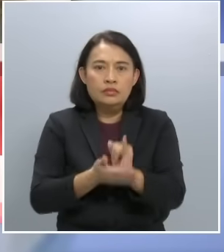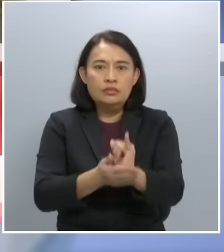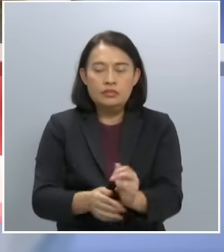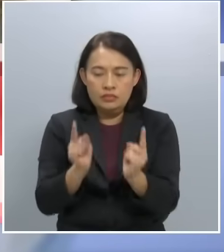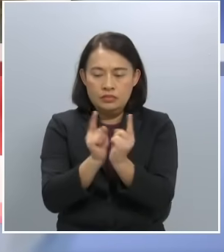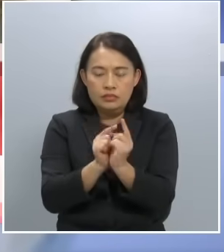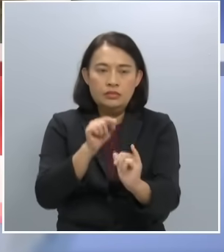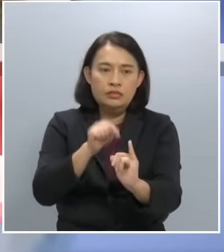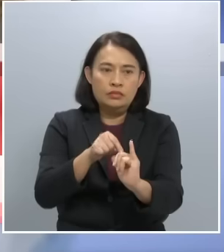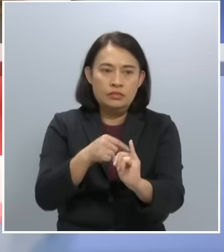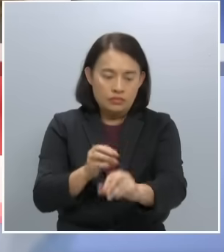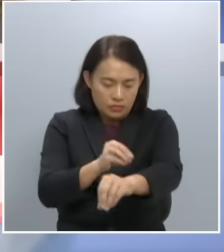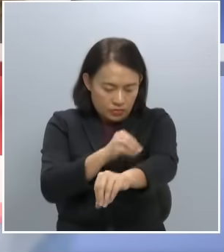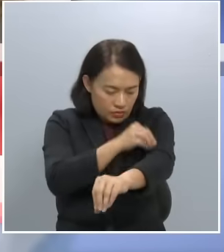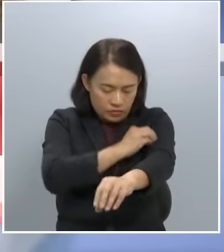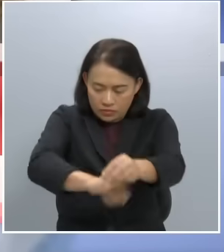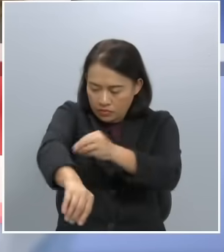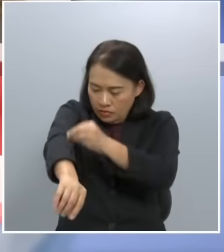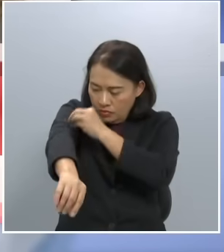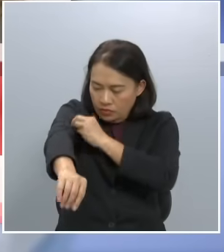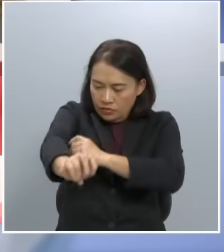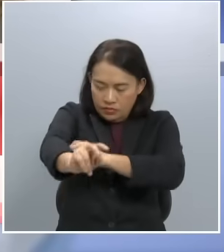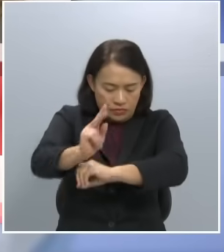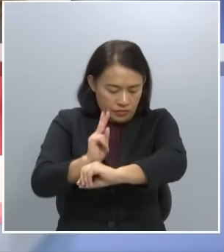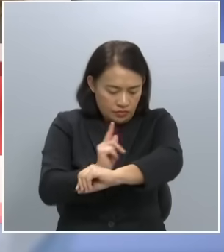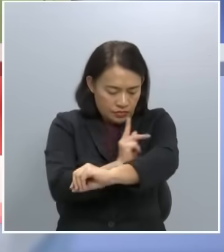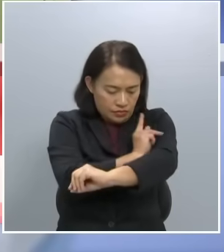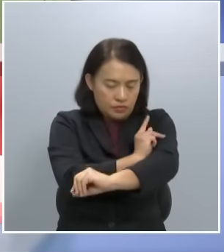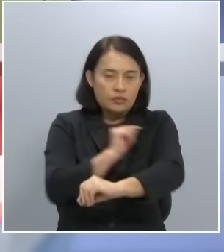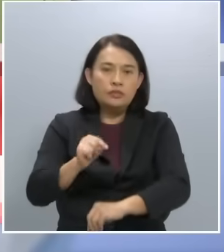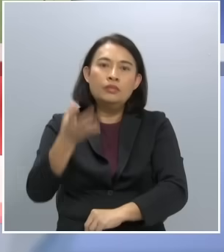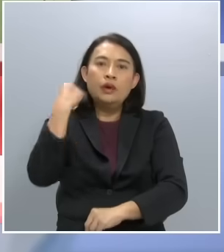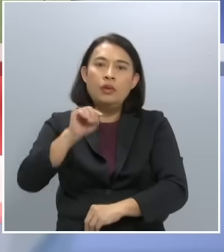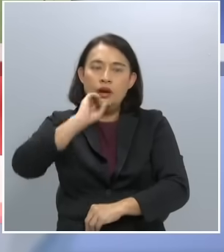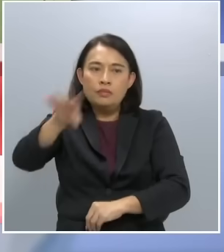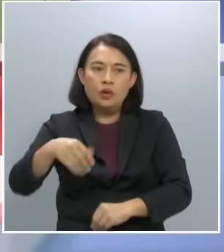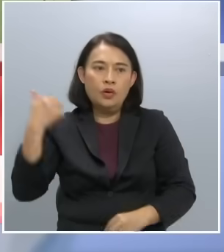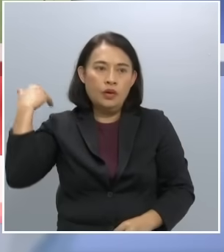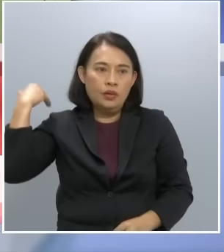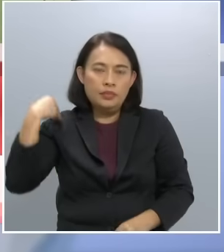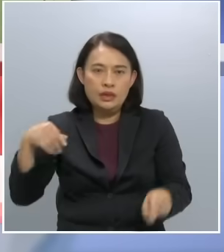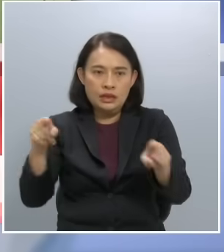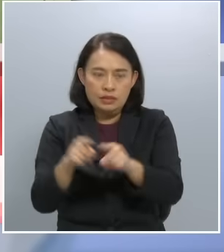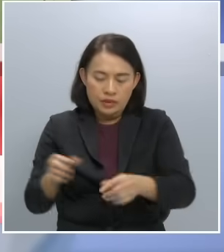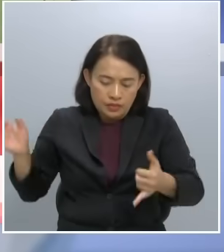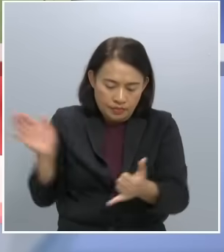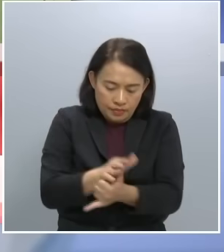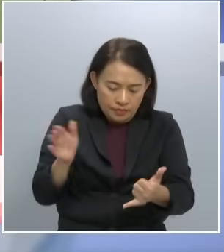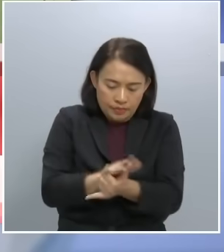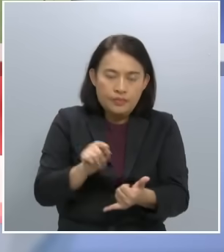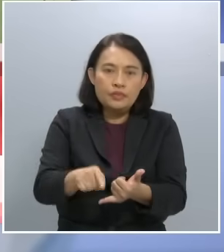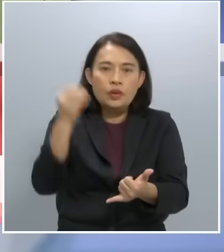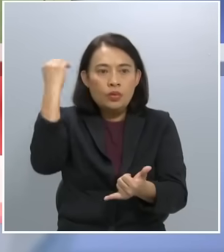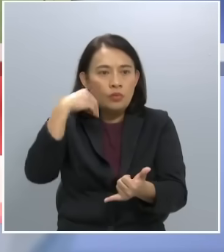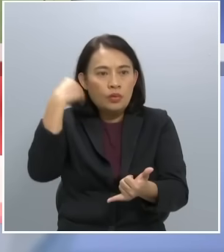นี้อ่ะอตามตัวรอยชำเยอะมากคุณหมอบอกเมื่อวานนี้บอกว่ามันไม่ใช่รอยเพราะมันมีหลายๆรอยที่เหมือนกับว่าเหมือนโดนทุบตีอยู่ตลอดเหมือนเหมือน